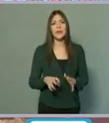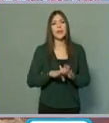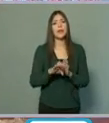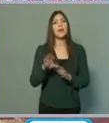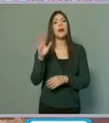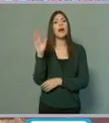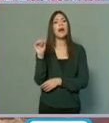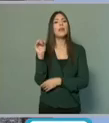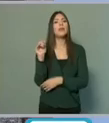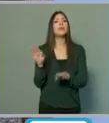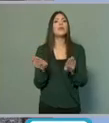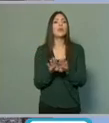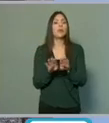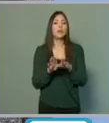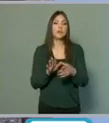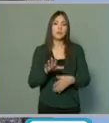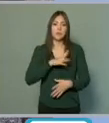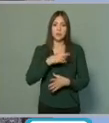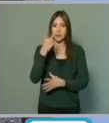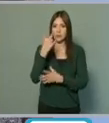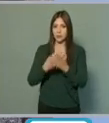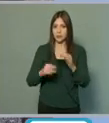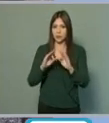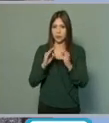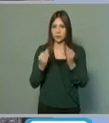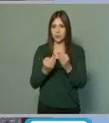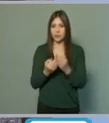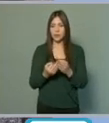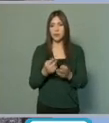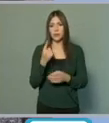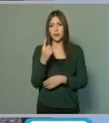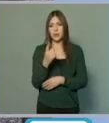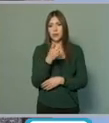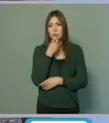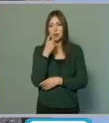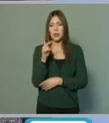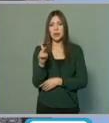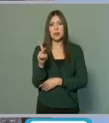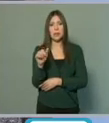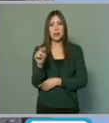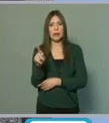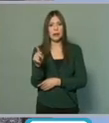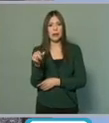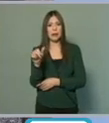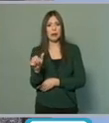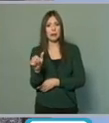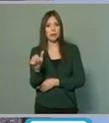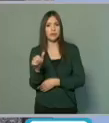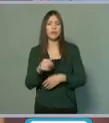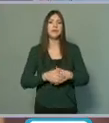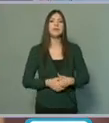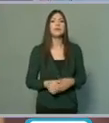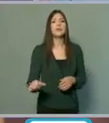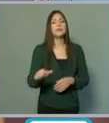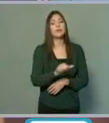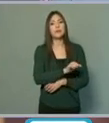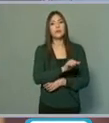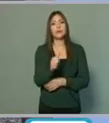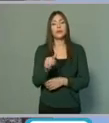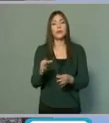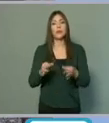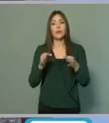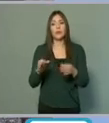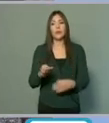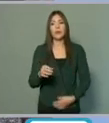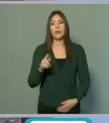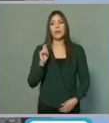ejemplo? Adiós también hay dos formas, ¿no? Una que sería bye, пока, пока, y la otra formal que